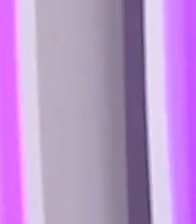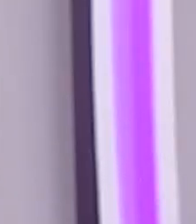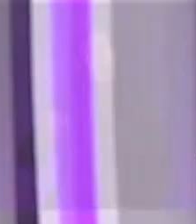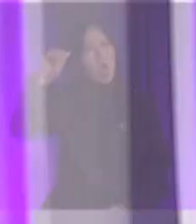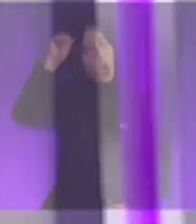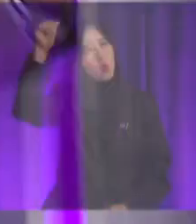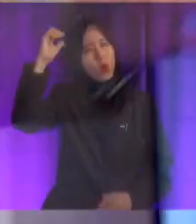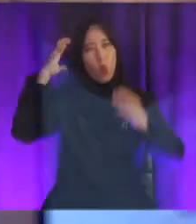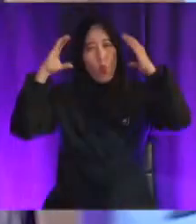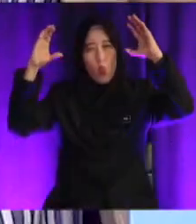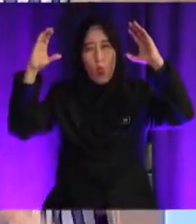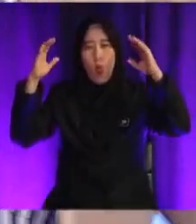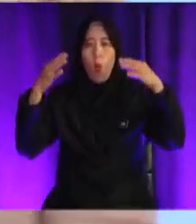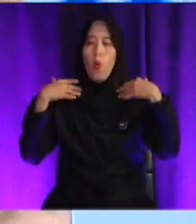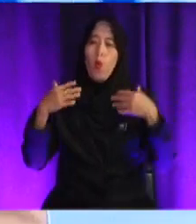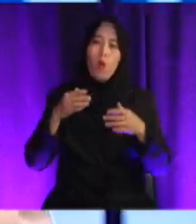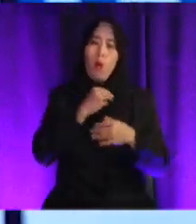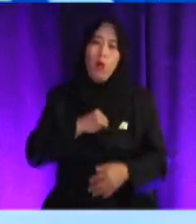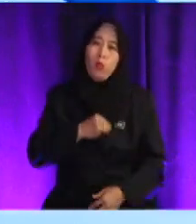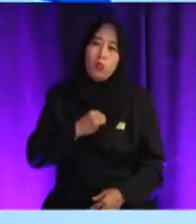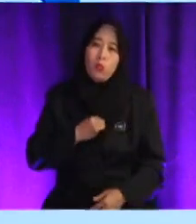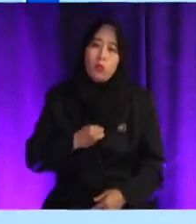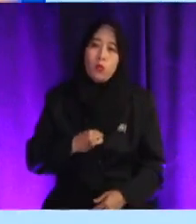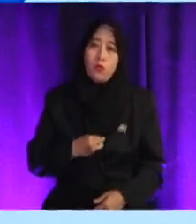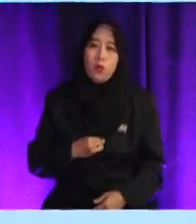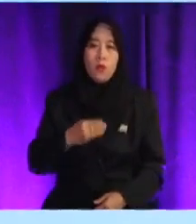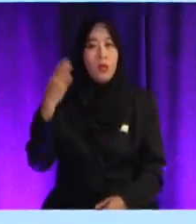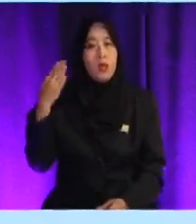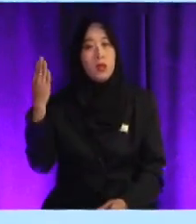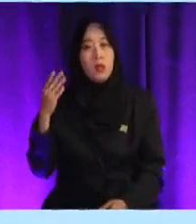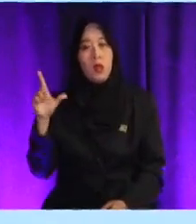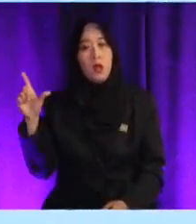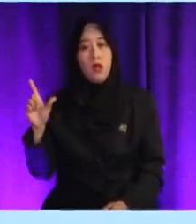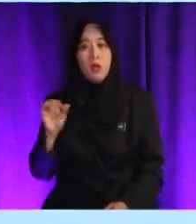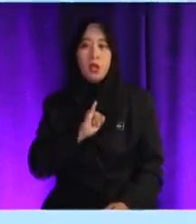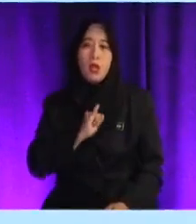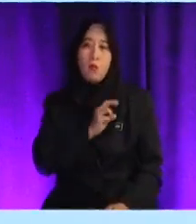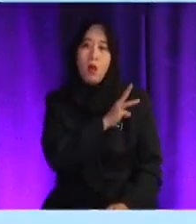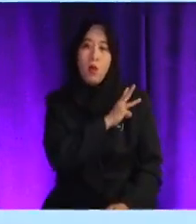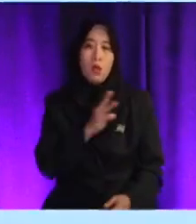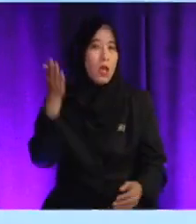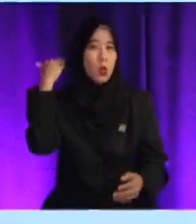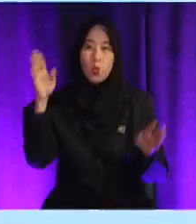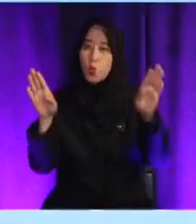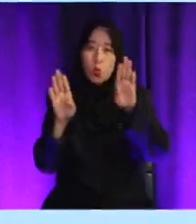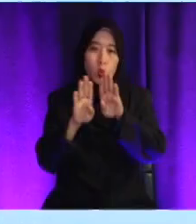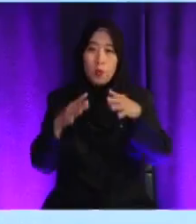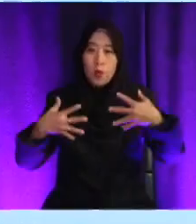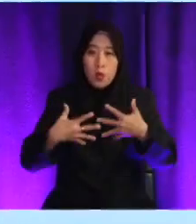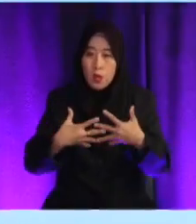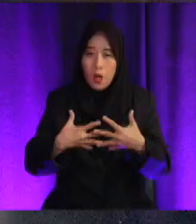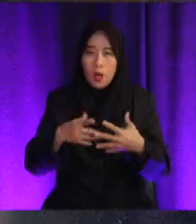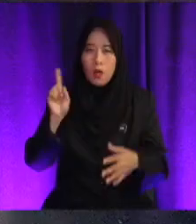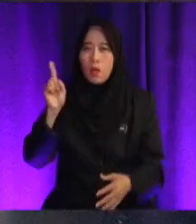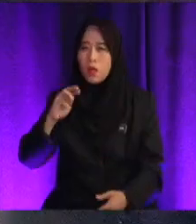Assalamualaikum cikgu. Ya Allah cikgu, saya minta maaf lah cikgu. Biasalah, saya kan pengawas. Lepas tu kena tutup pintu gate semua. Kejap. Ini